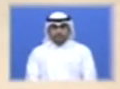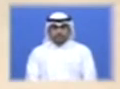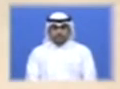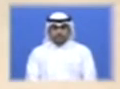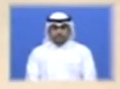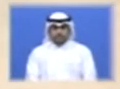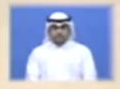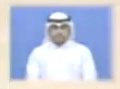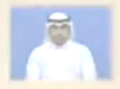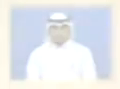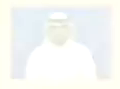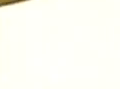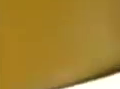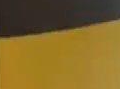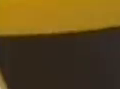تونس.